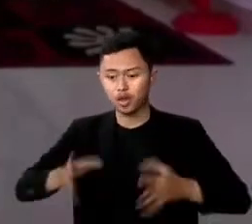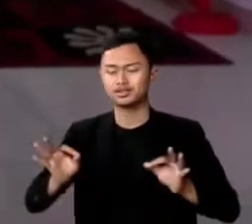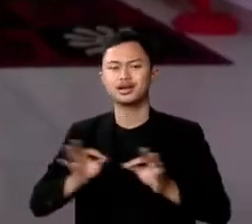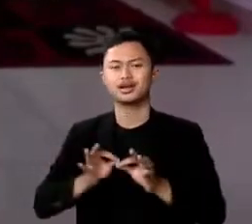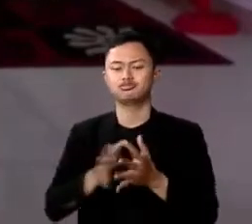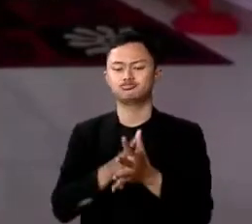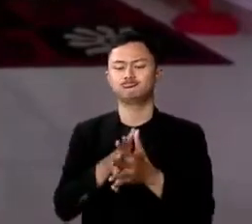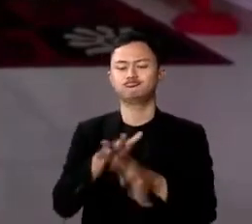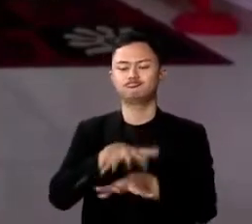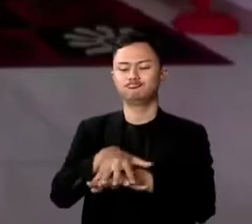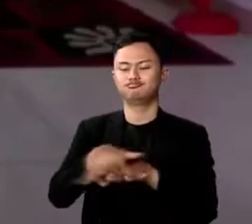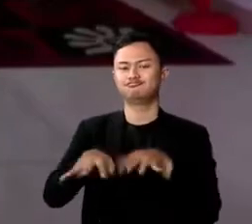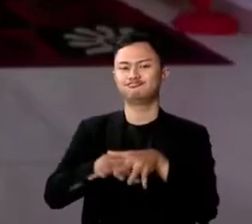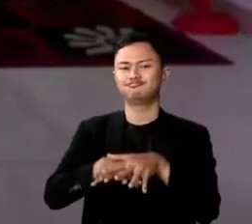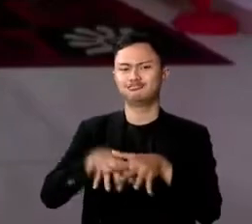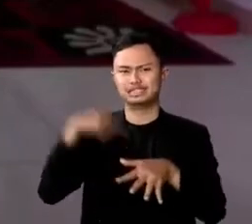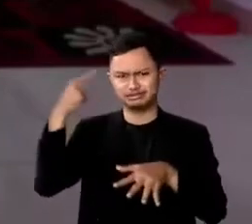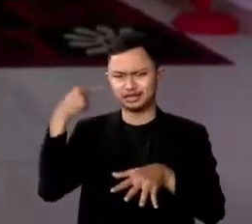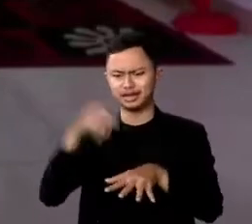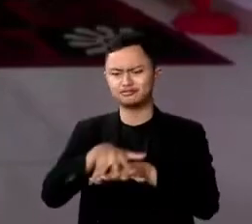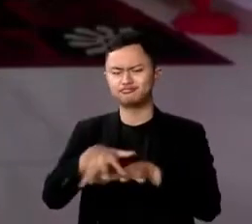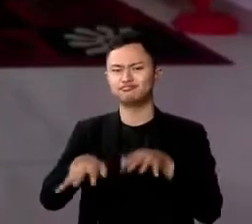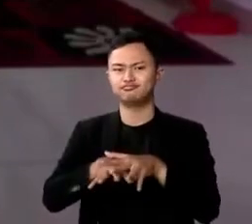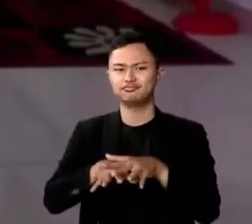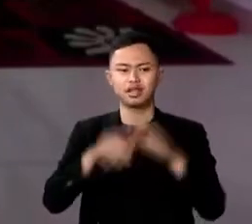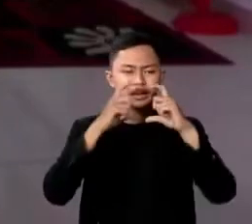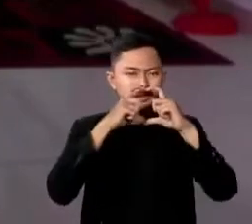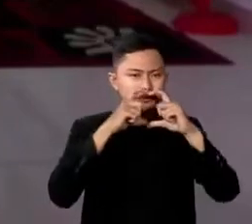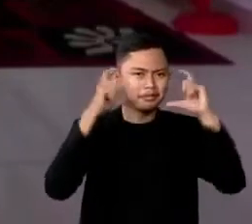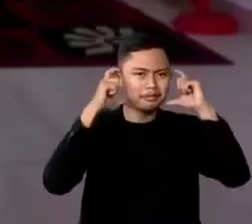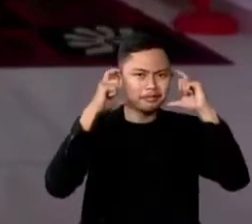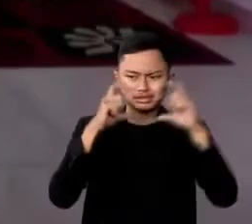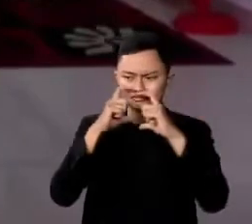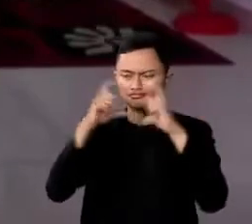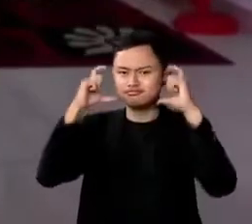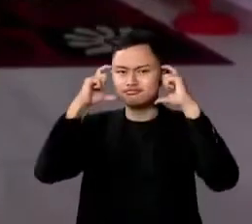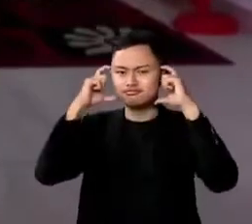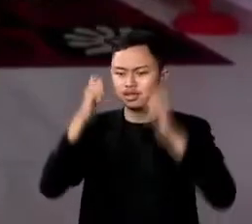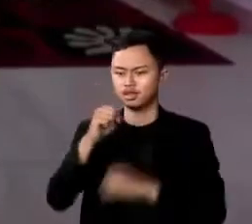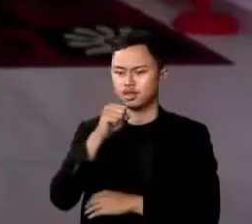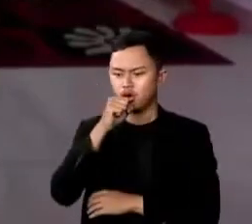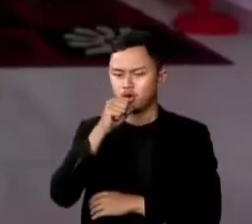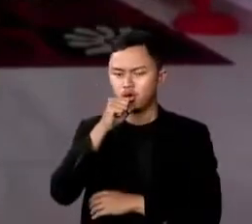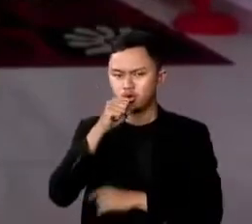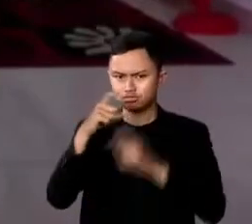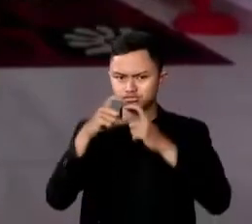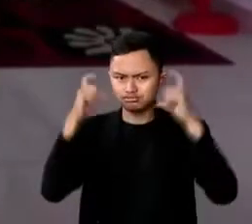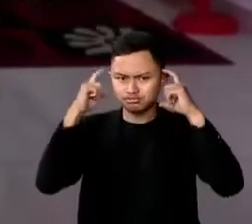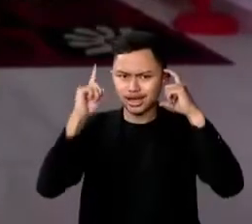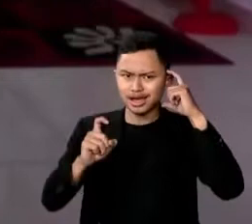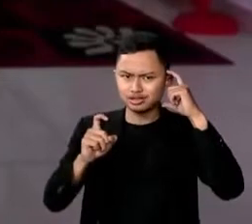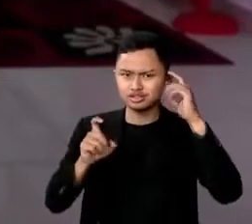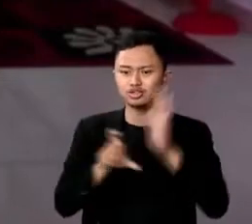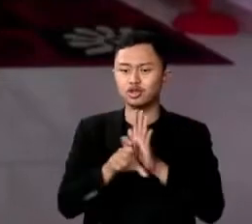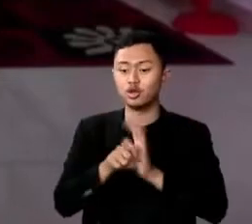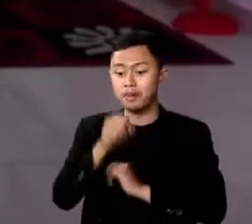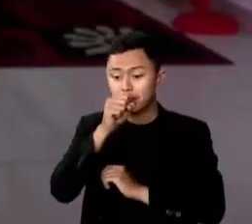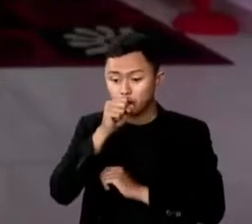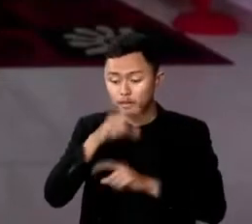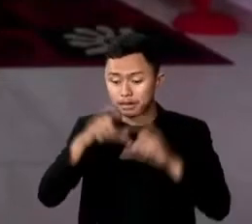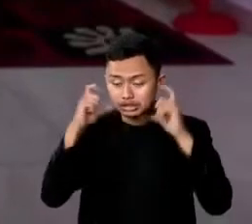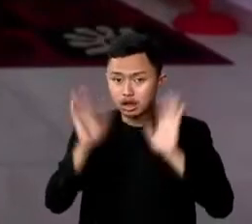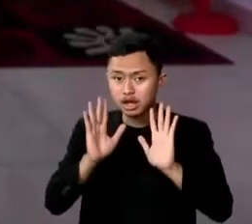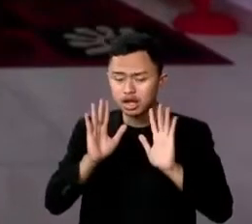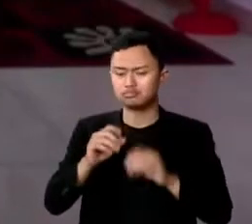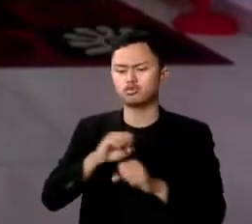sekarang cuci tangan kadang menjadi lebih rajin pakai masker untuk menjaga obatuk saja kalau tidak pakai masker juga mudah tertular